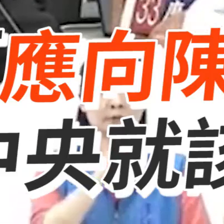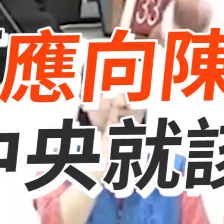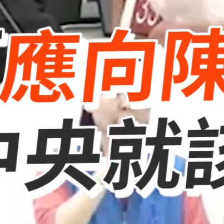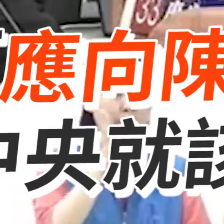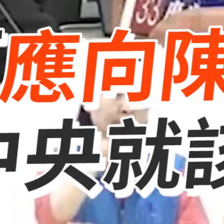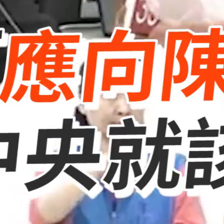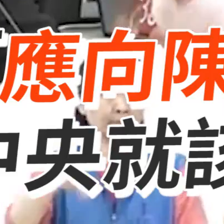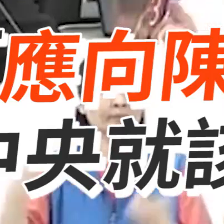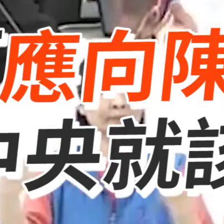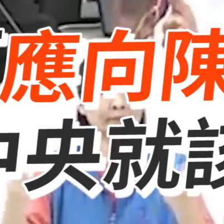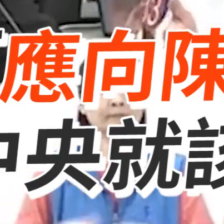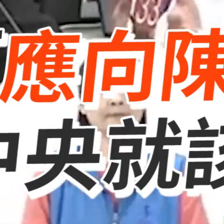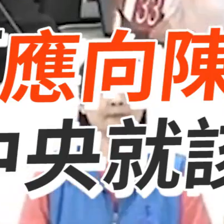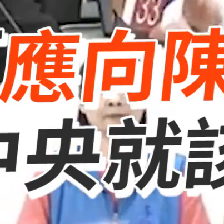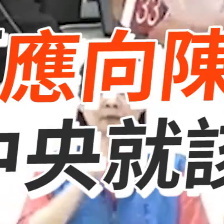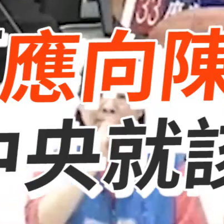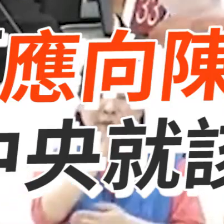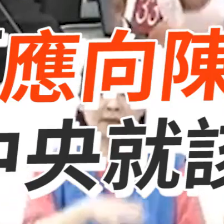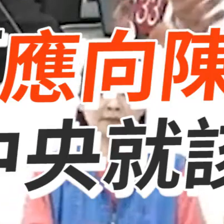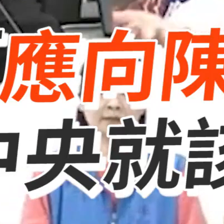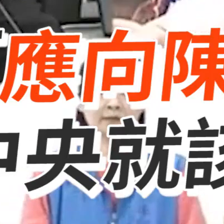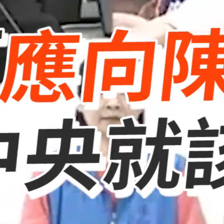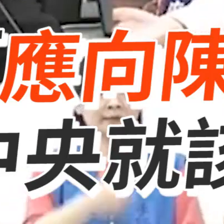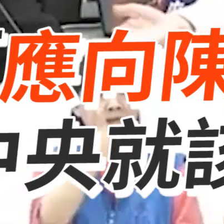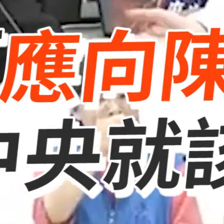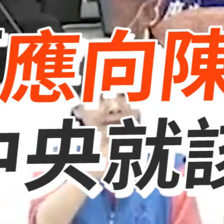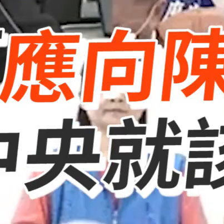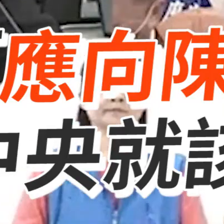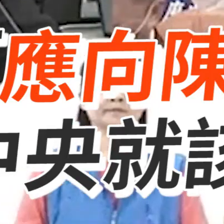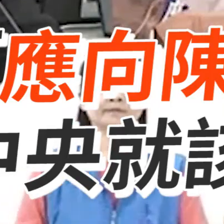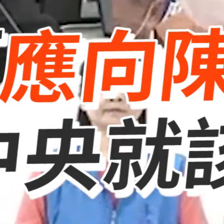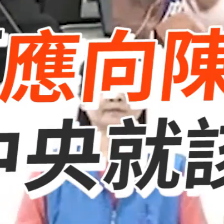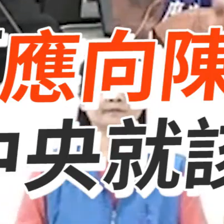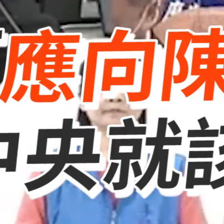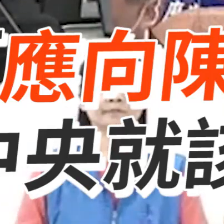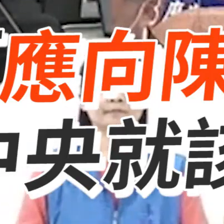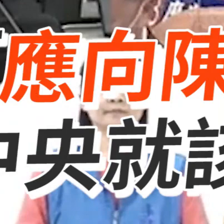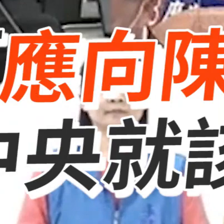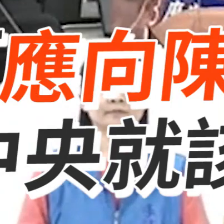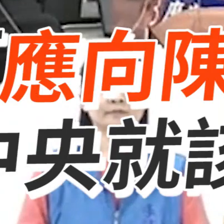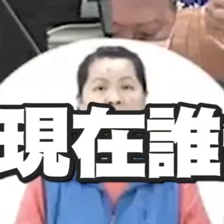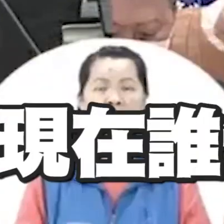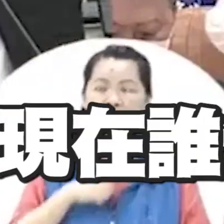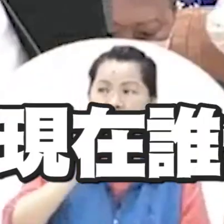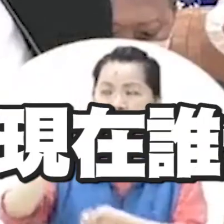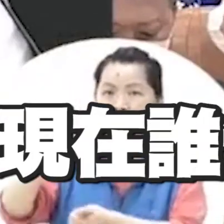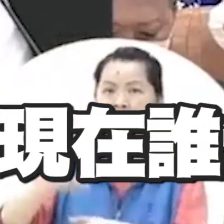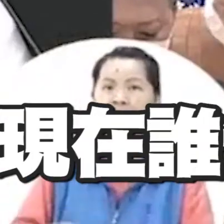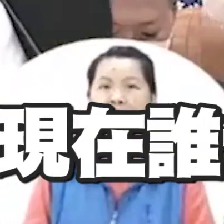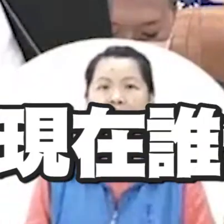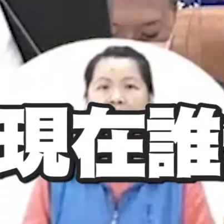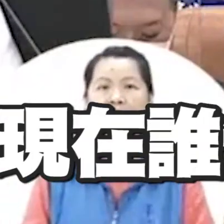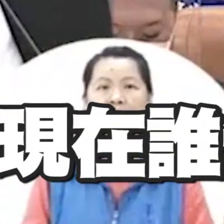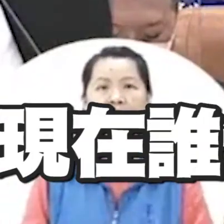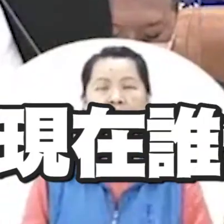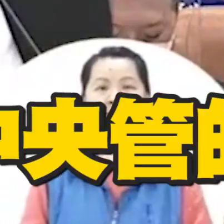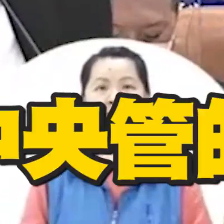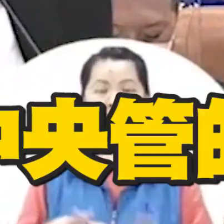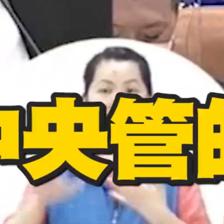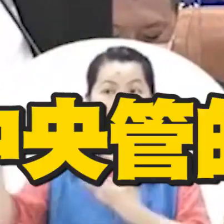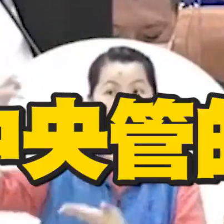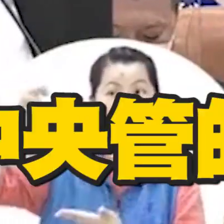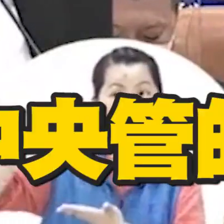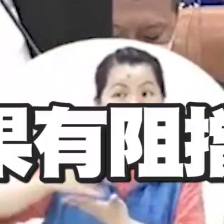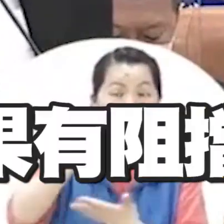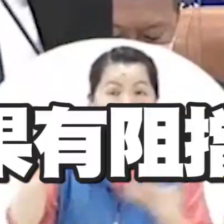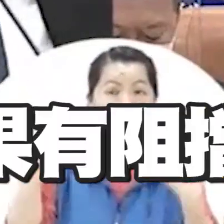你讲一句说谢谢你辛苦了，你也不愿意，是不是缺乏一点温暖呢、 啊？境外组织境外上管的，中